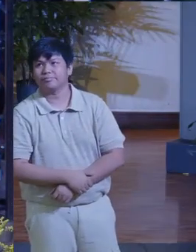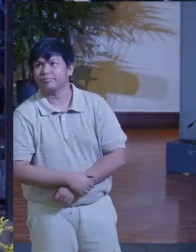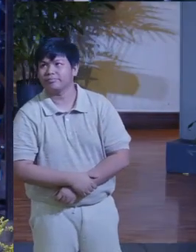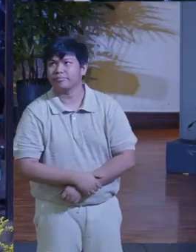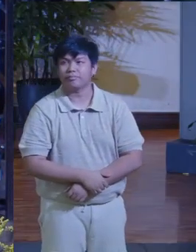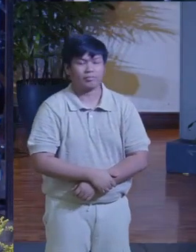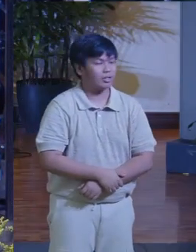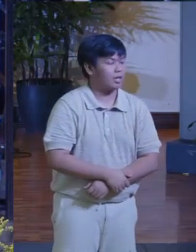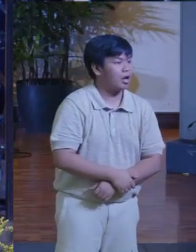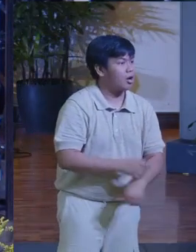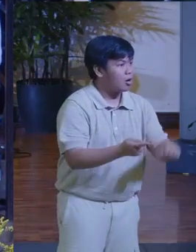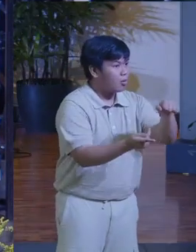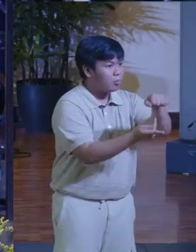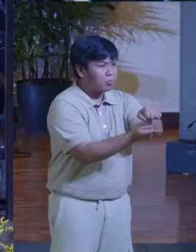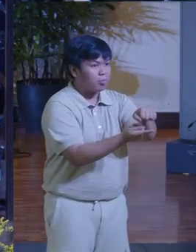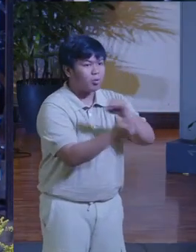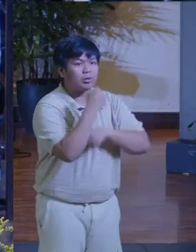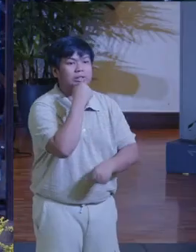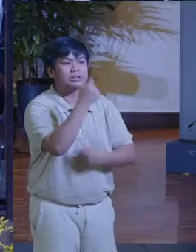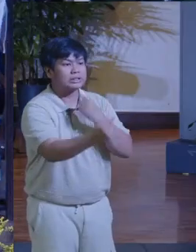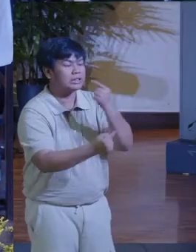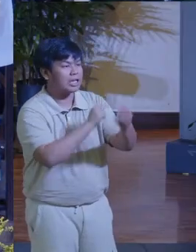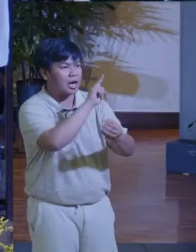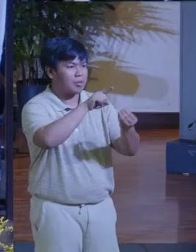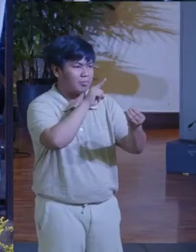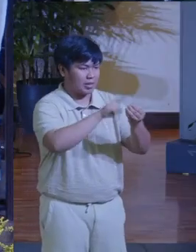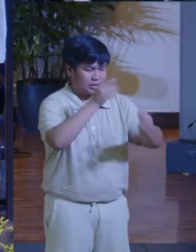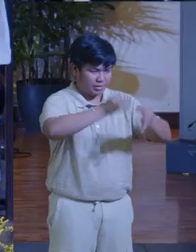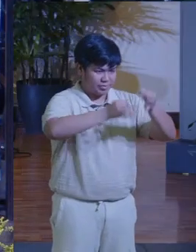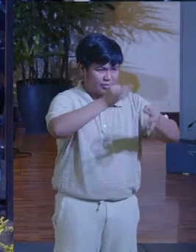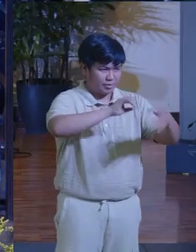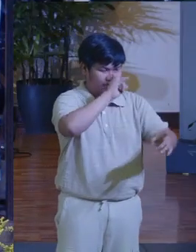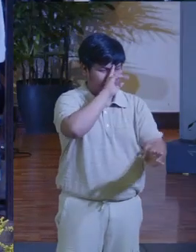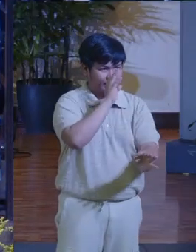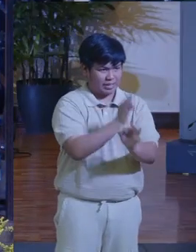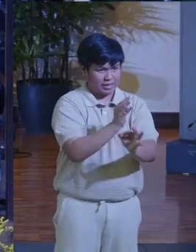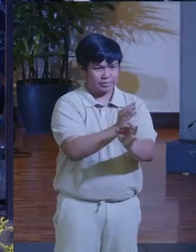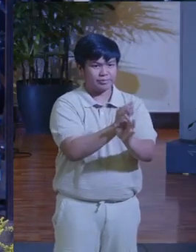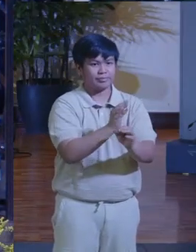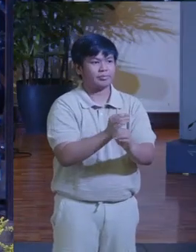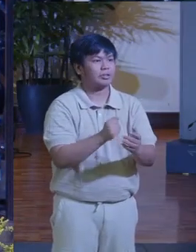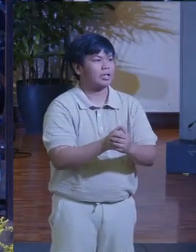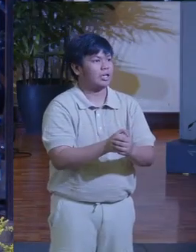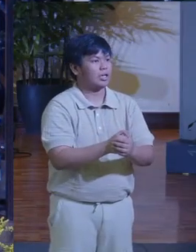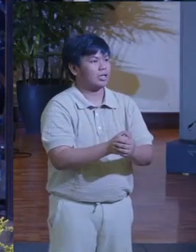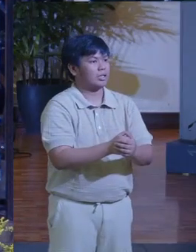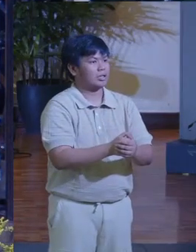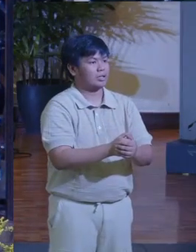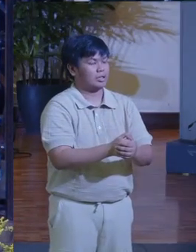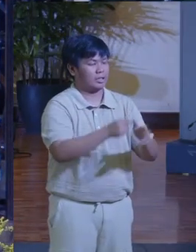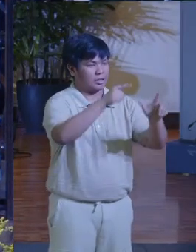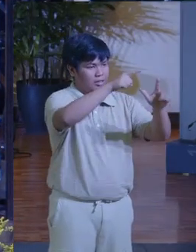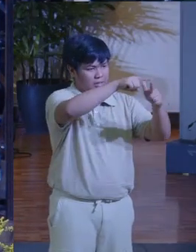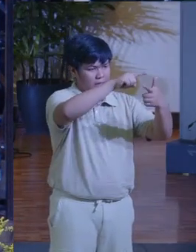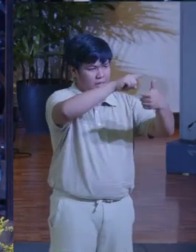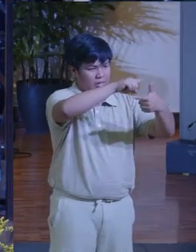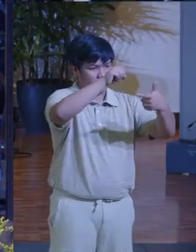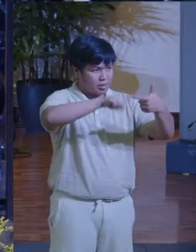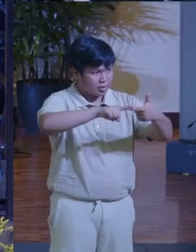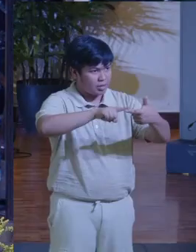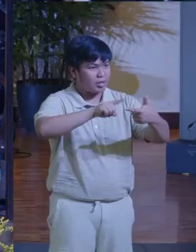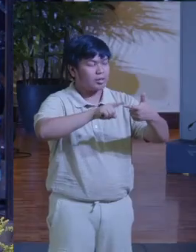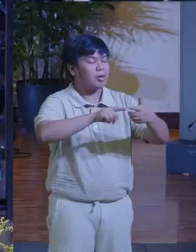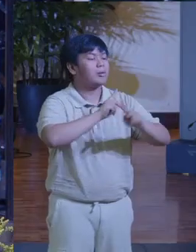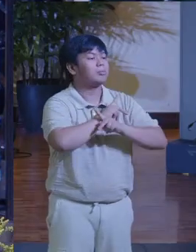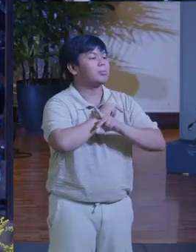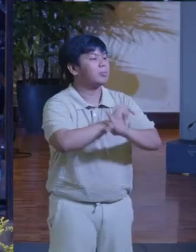ang statement ni Pablo tungkol sa justification by faith. Yung second part, itong number 2, ay ang kanyang